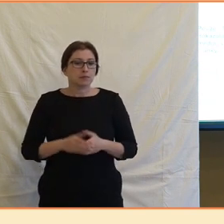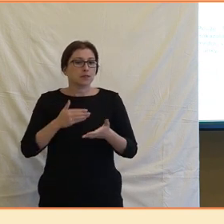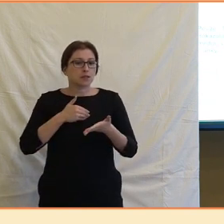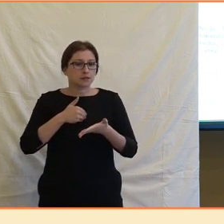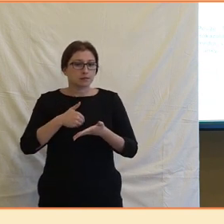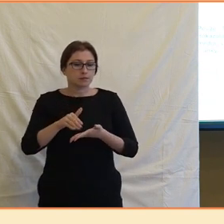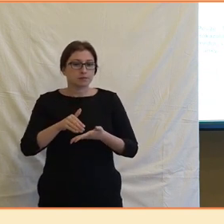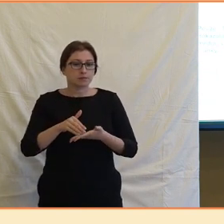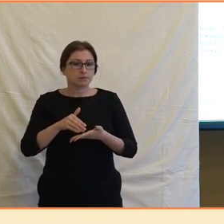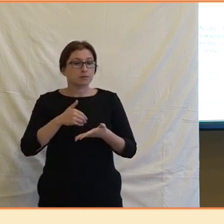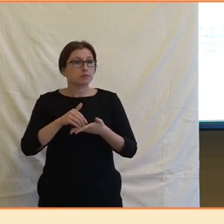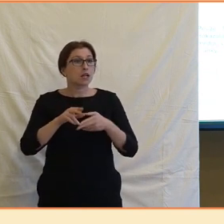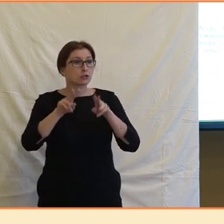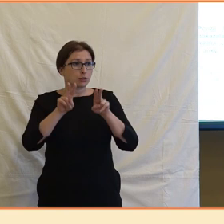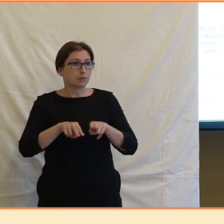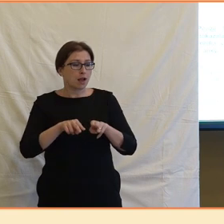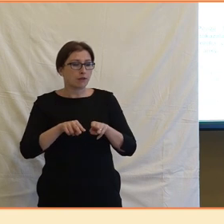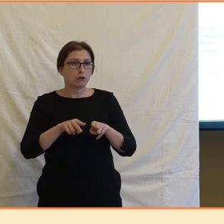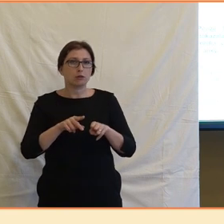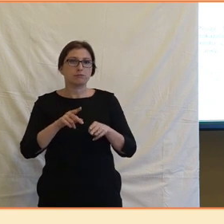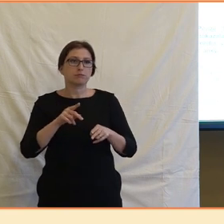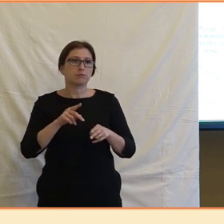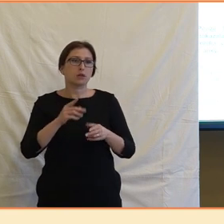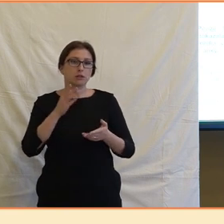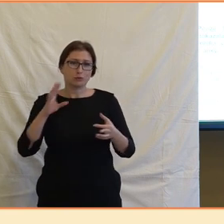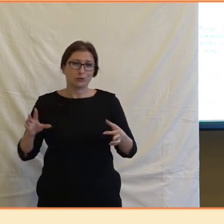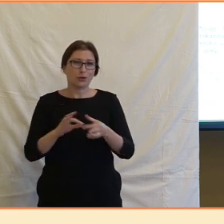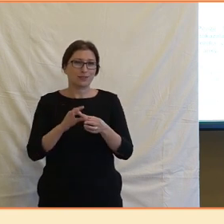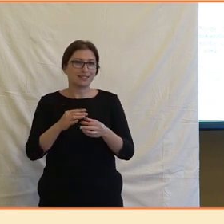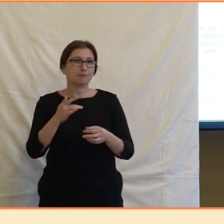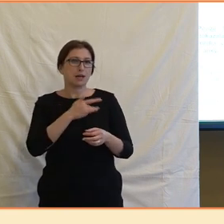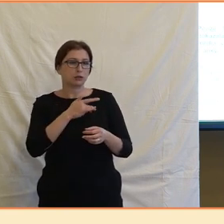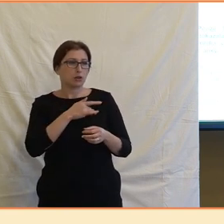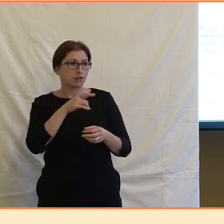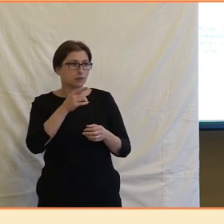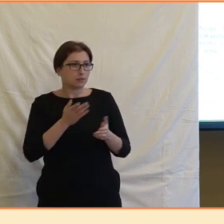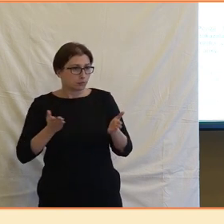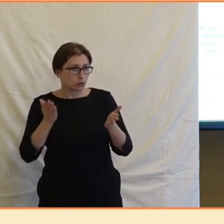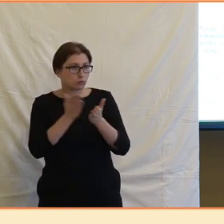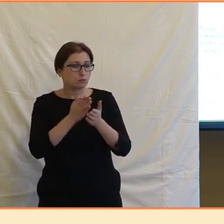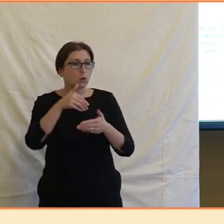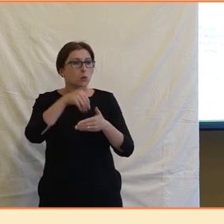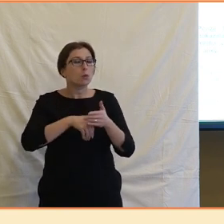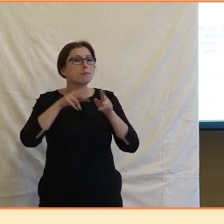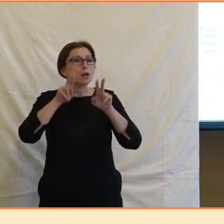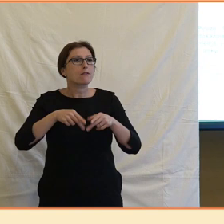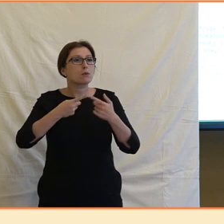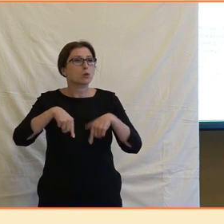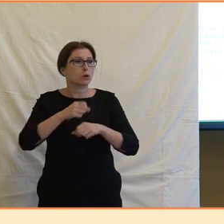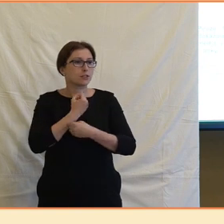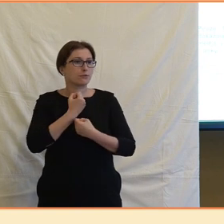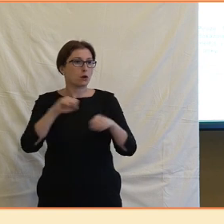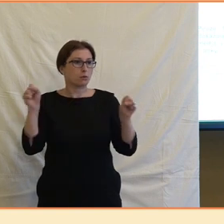Dalším právem, které je dotčeno personalizací, je právo na svobodu projevu, se